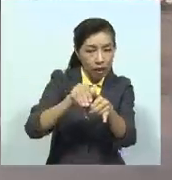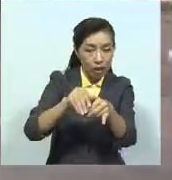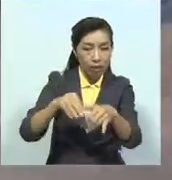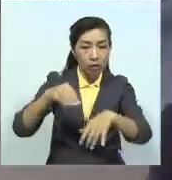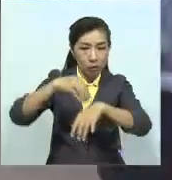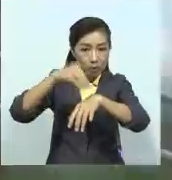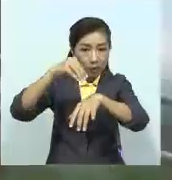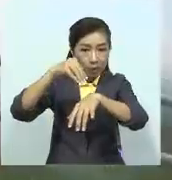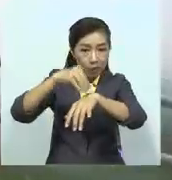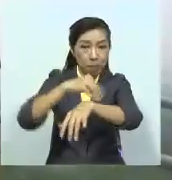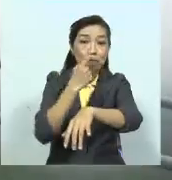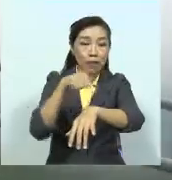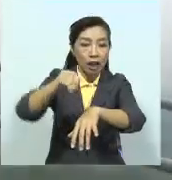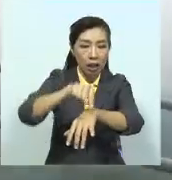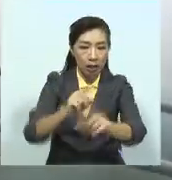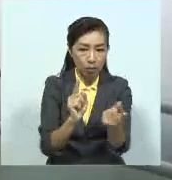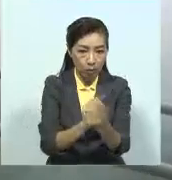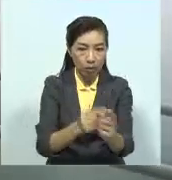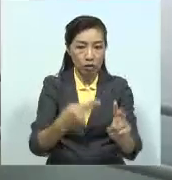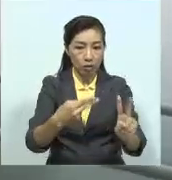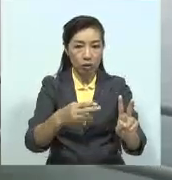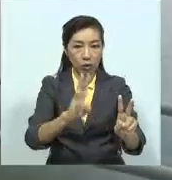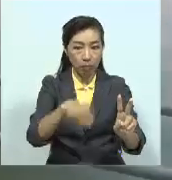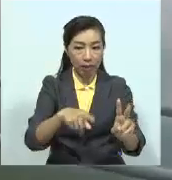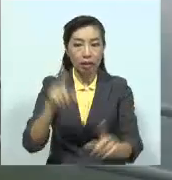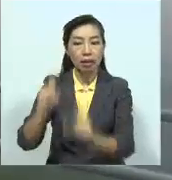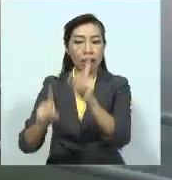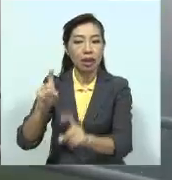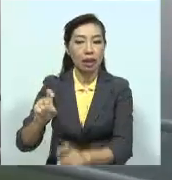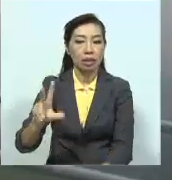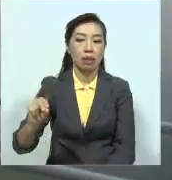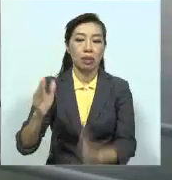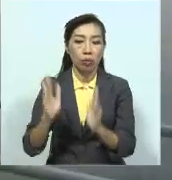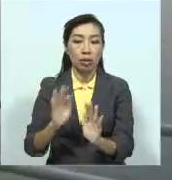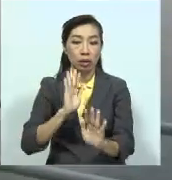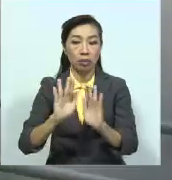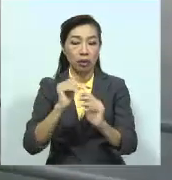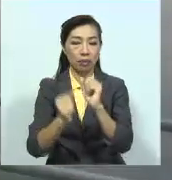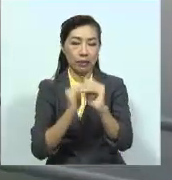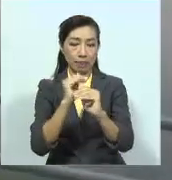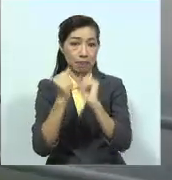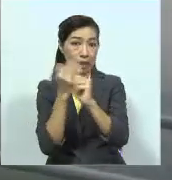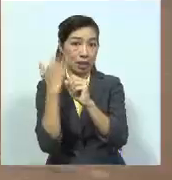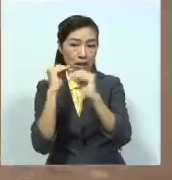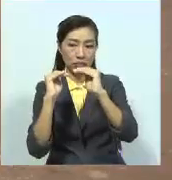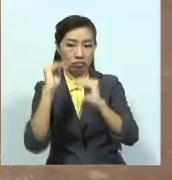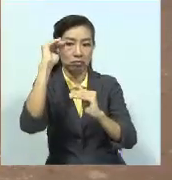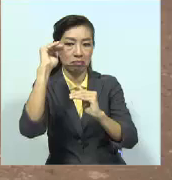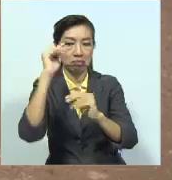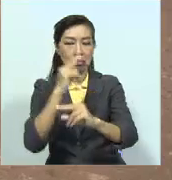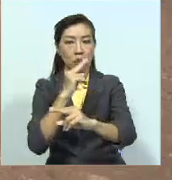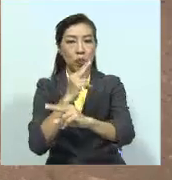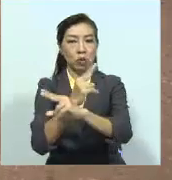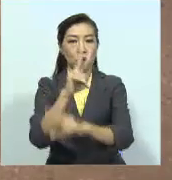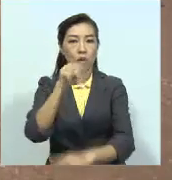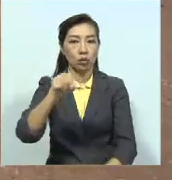กว่า 26,000 คนเสียชีวิต30คนสูงกว่าปี2561ในช่วงเวลาเดียวกันเกือบ